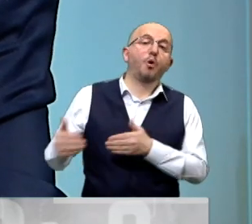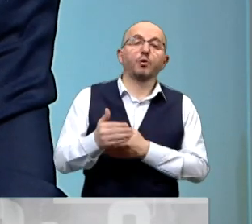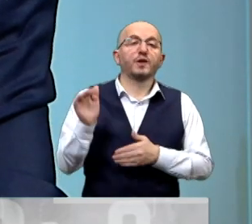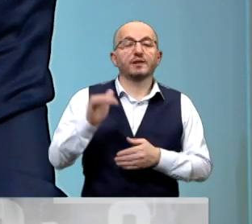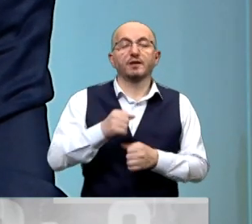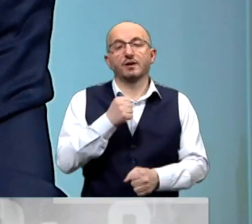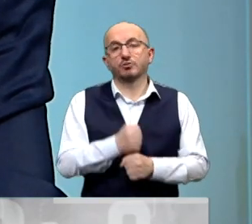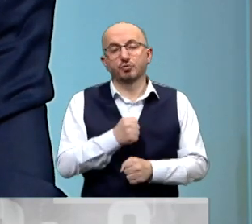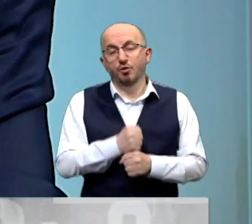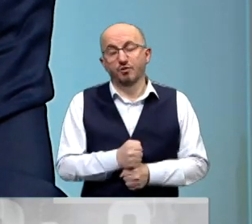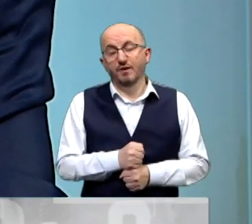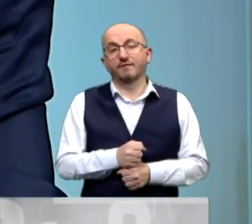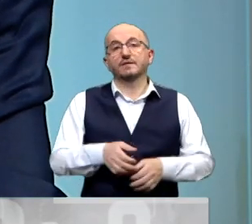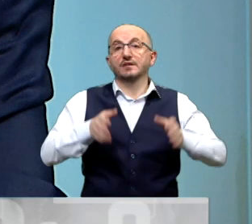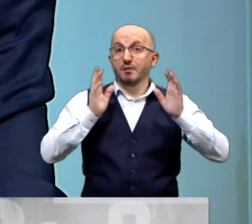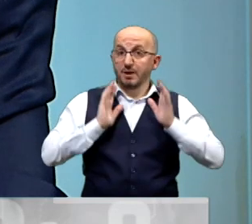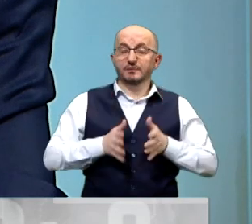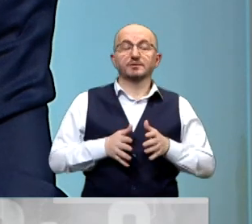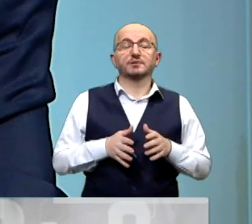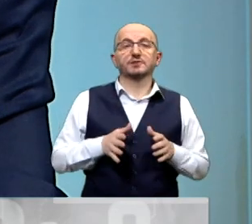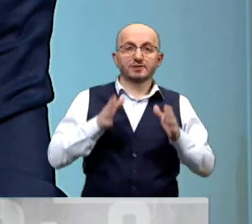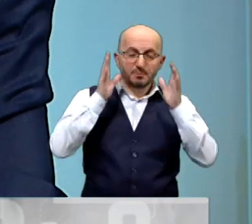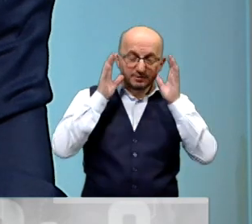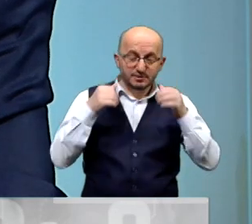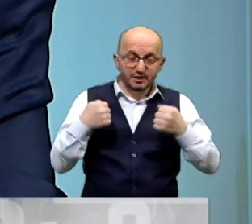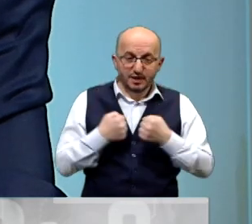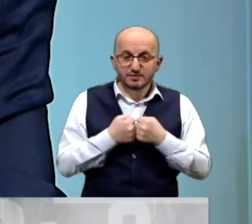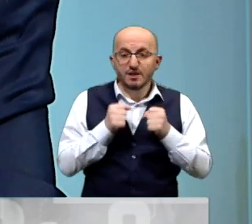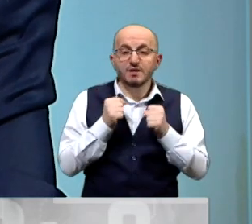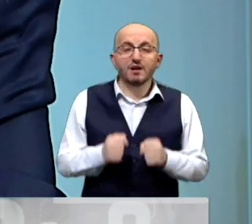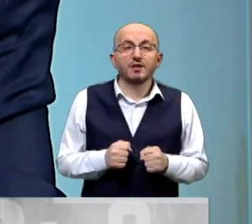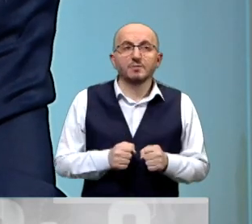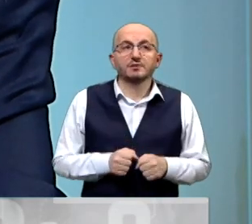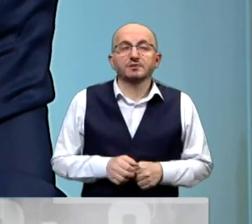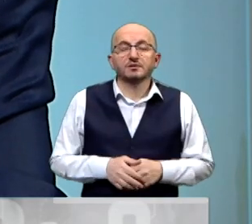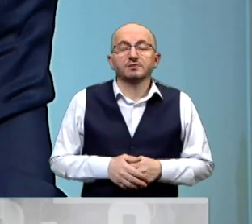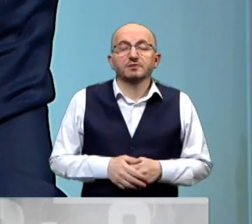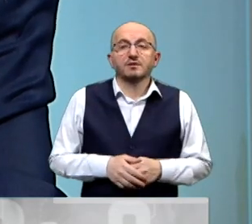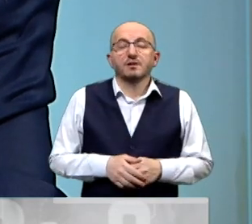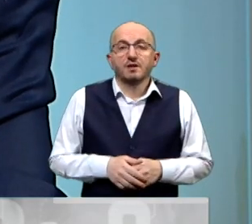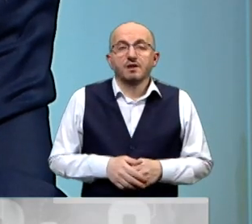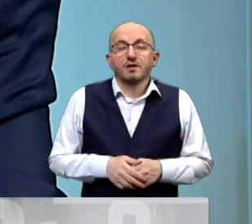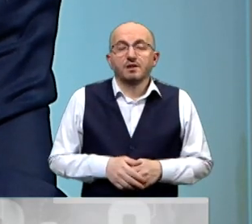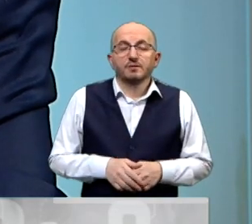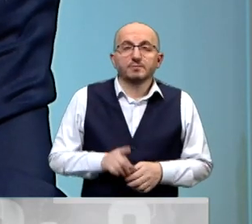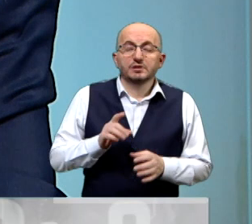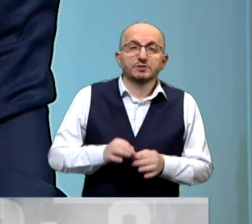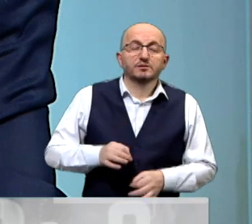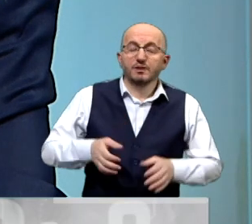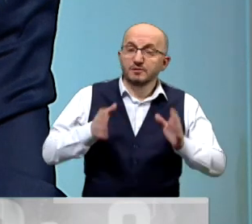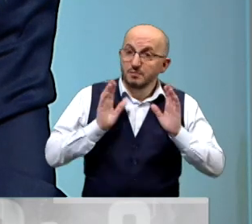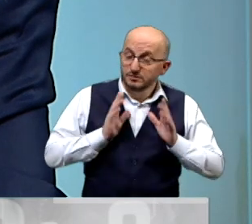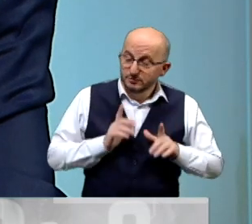namazdır namazın kazaya kalması kardeşimizin söylediklerine ilan eden Yani bir adam namazını